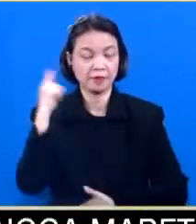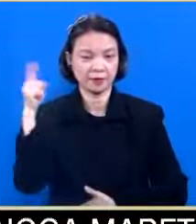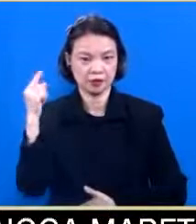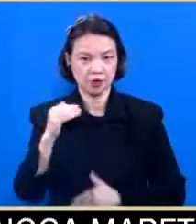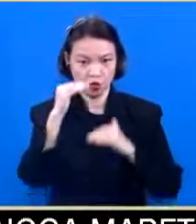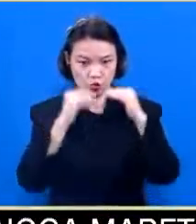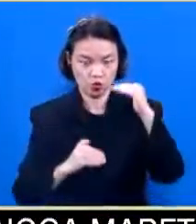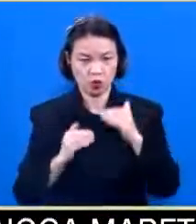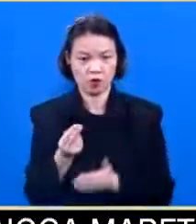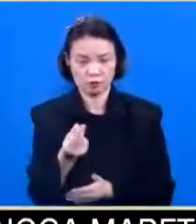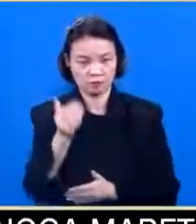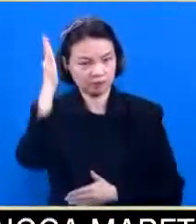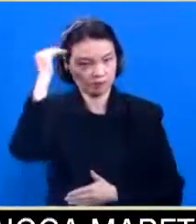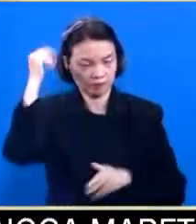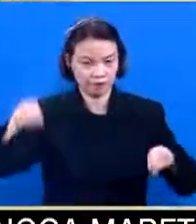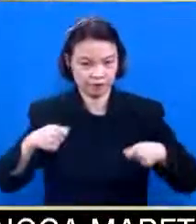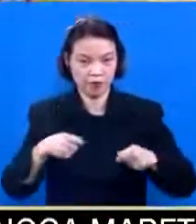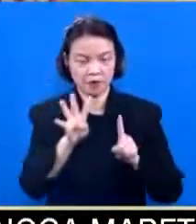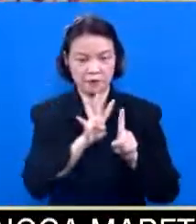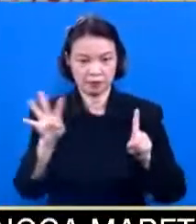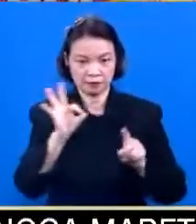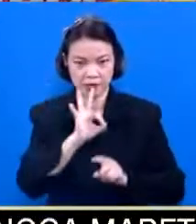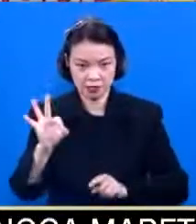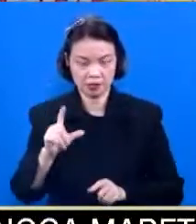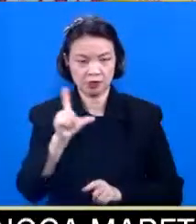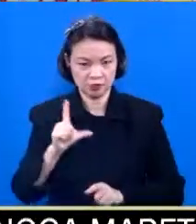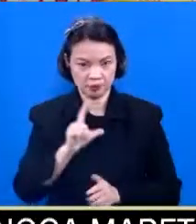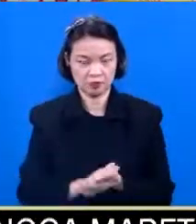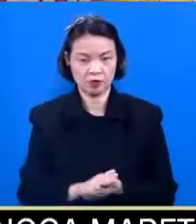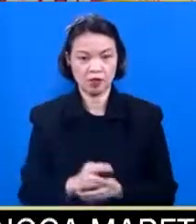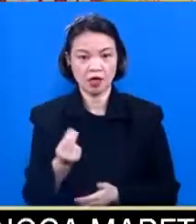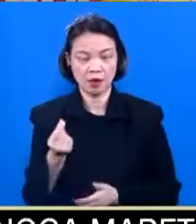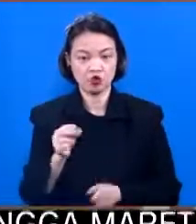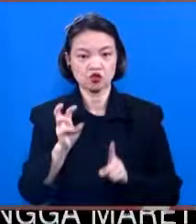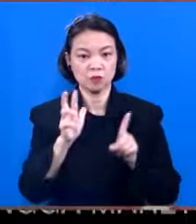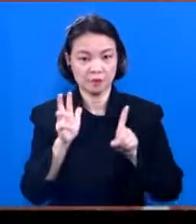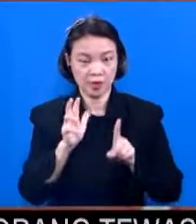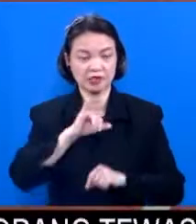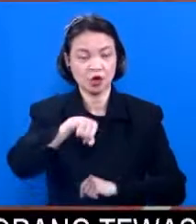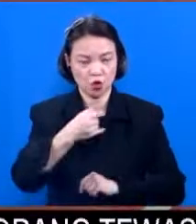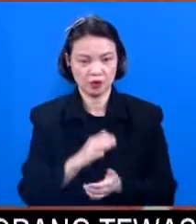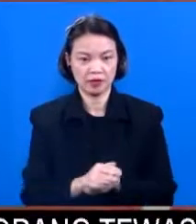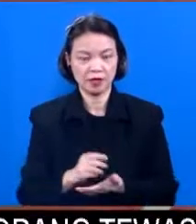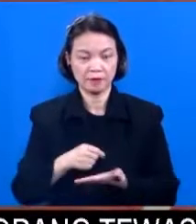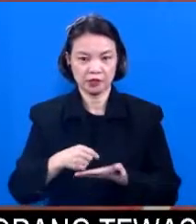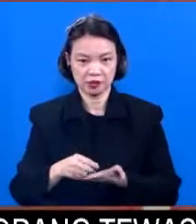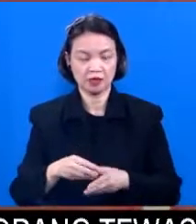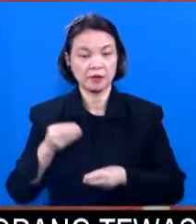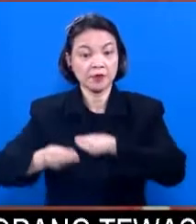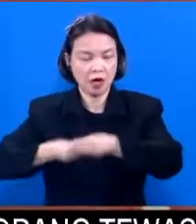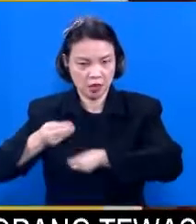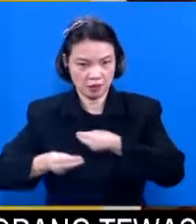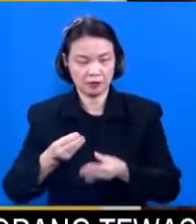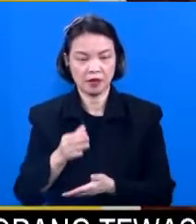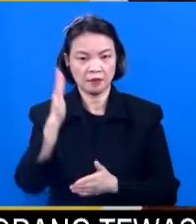Penurunan harga minyak goreng menjadi Rp14.000 per liter telah diberlakukan sejak Rabu 19 Januari. Menteri Perdagangan Muhammad Lutfi menyatakan,